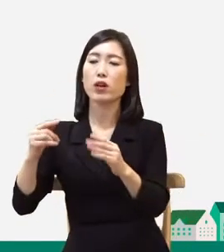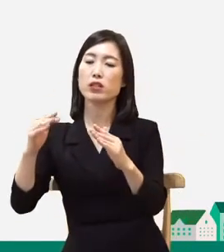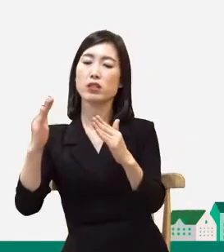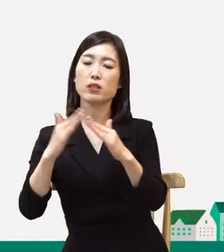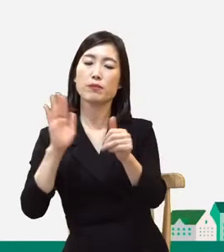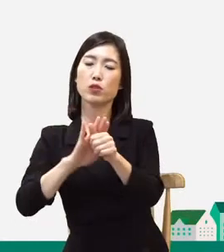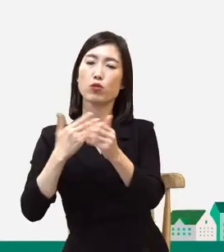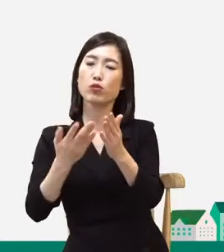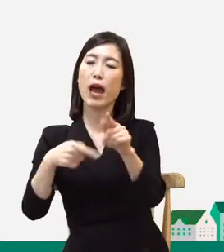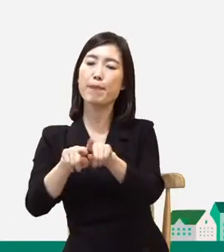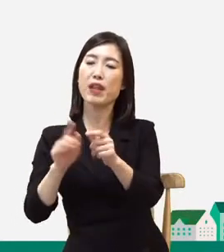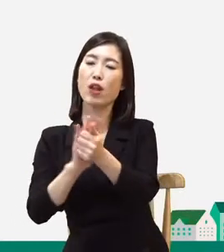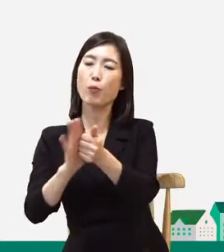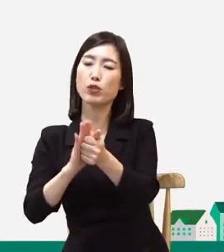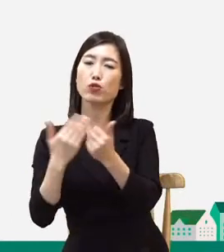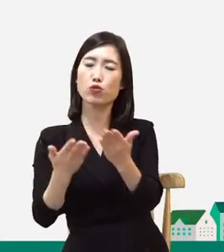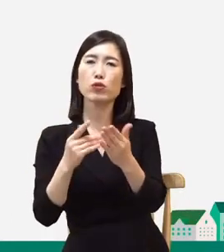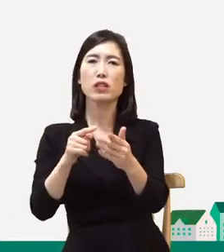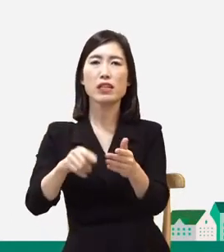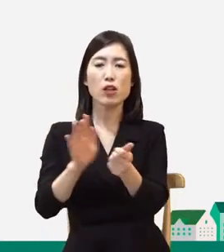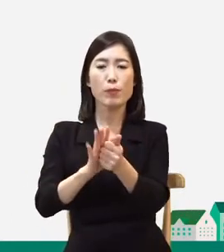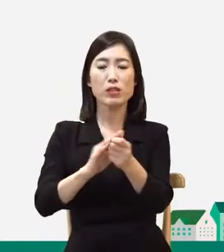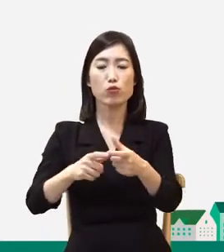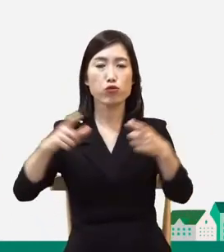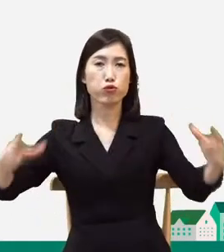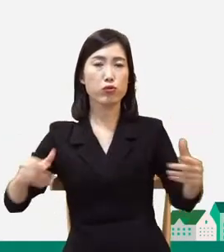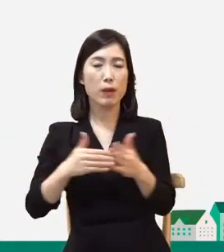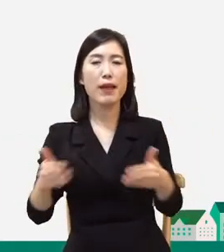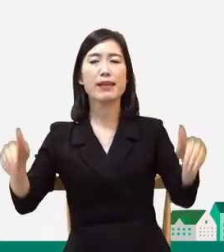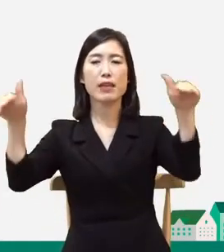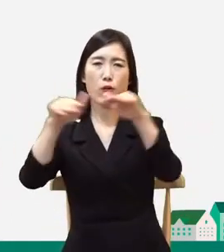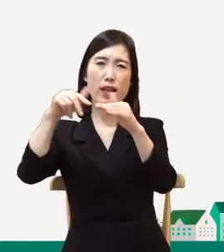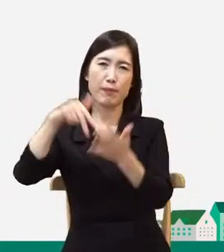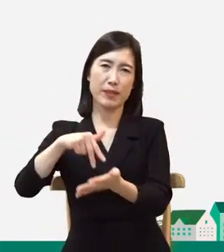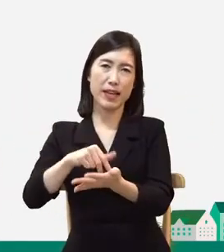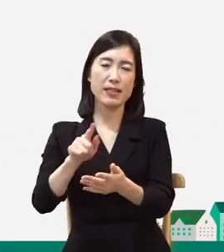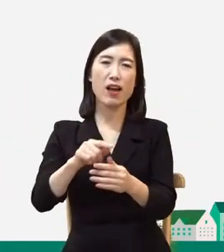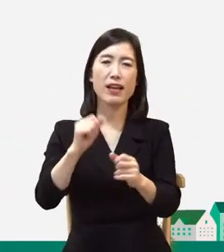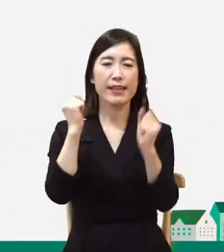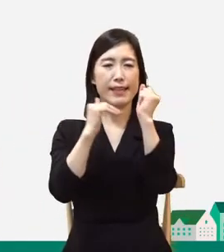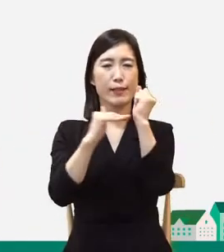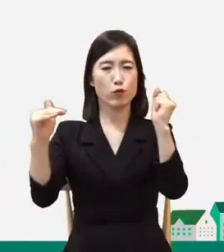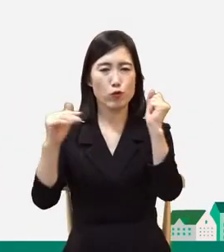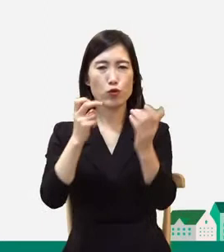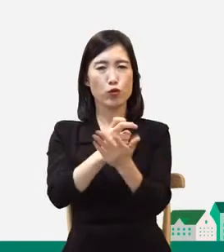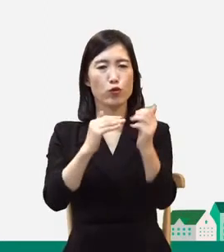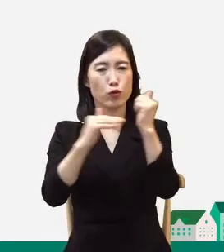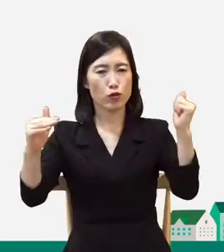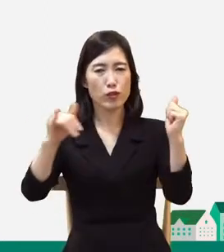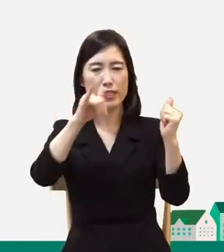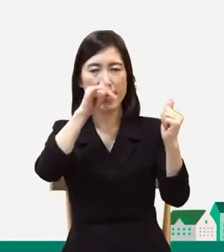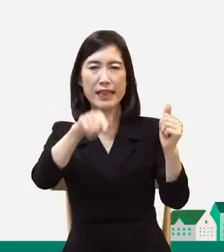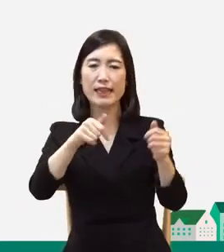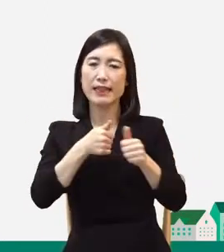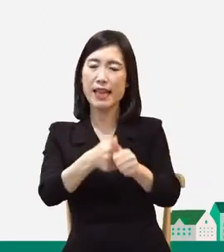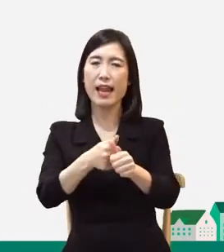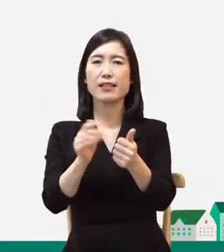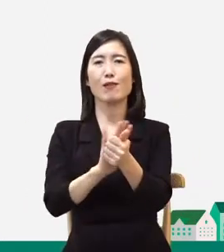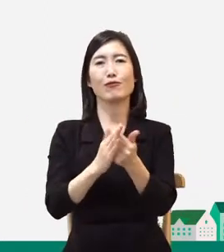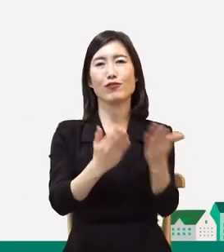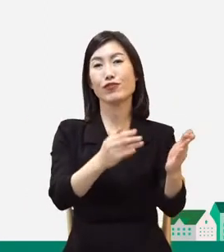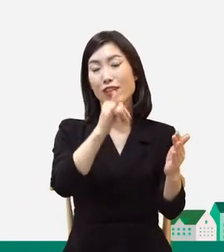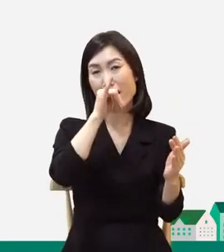제공 기관이 확대됨에 따라 각각의 기관들은 나름의 원칙으로 서비스를 제공하고 있습니다. 서비스 제공